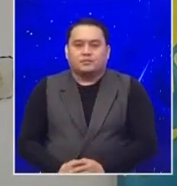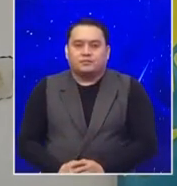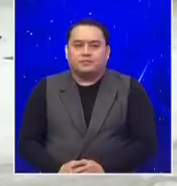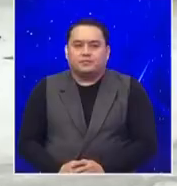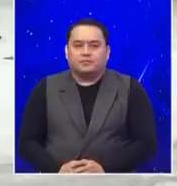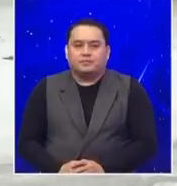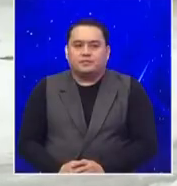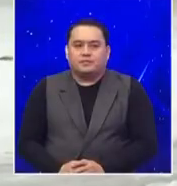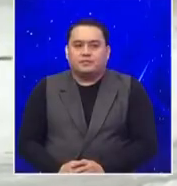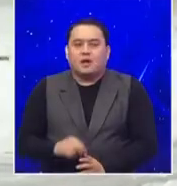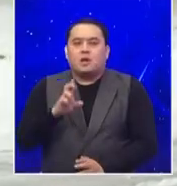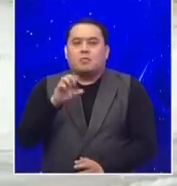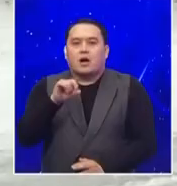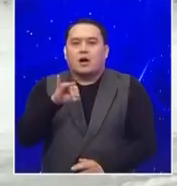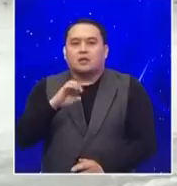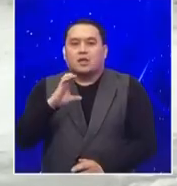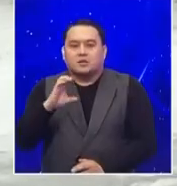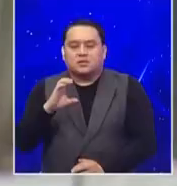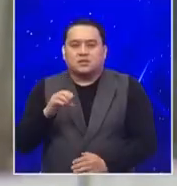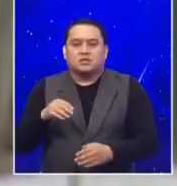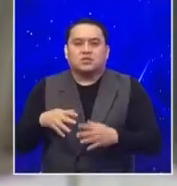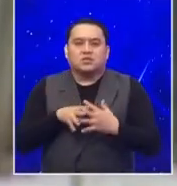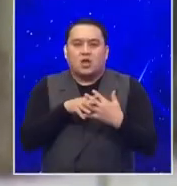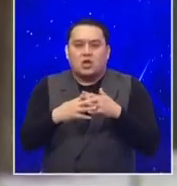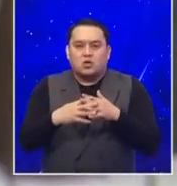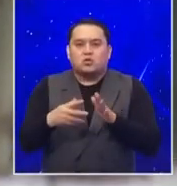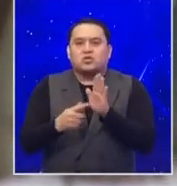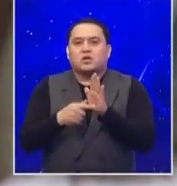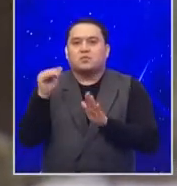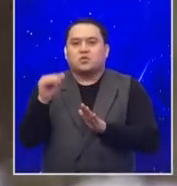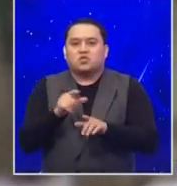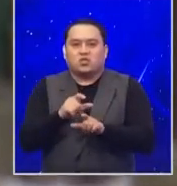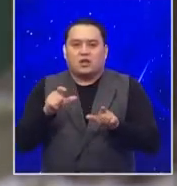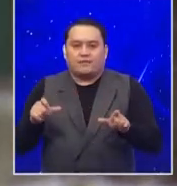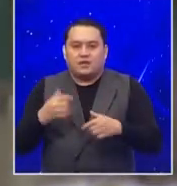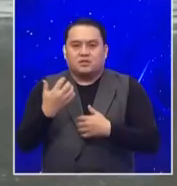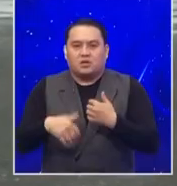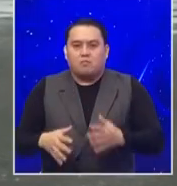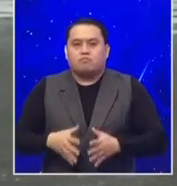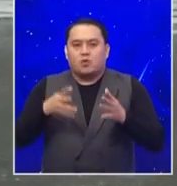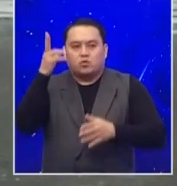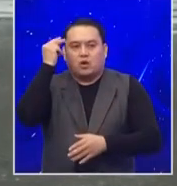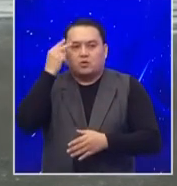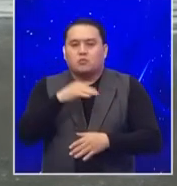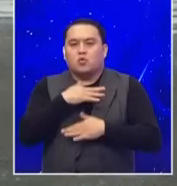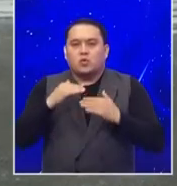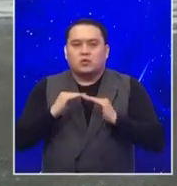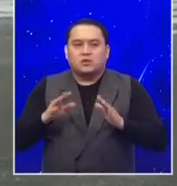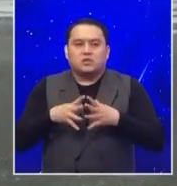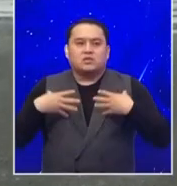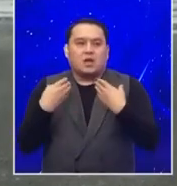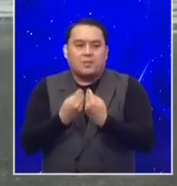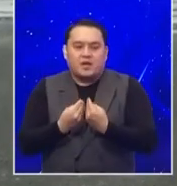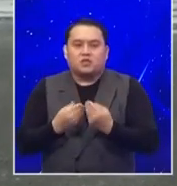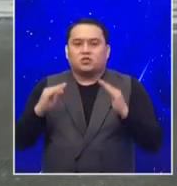Ельбесига». В Баканасском сельском округе проживает более 7 тысяч жителей, среди которых большое количество многодетных семей.